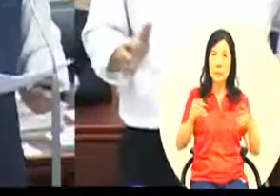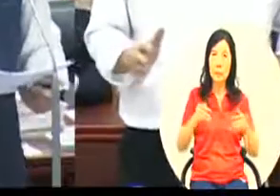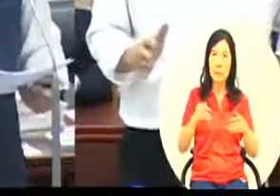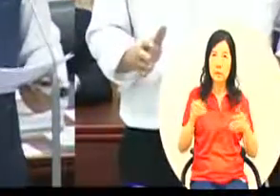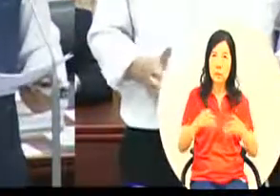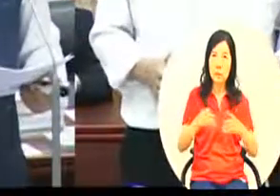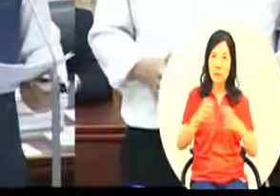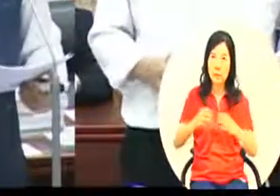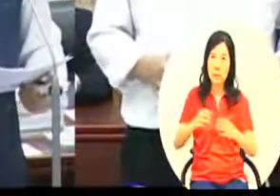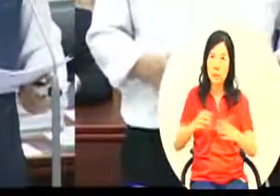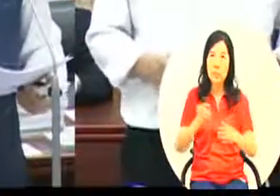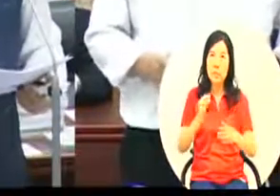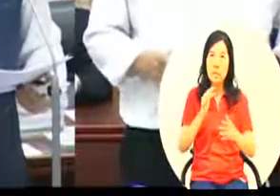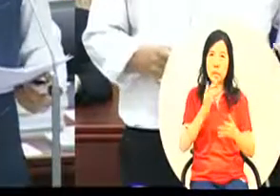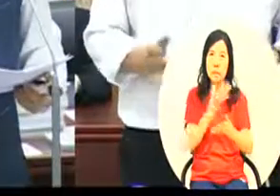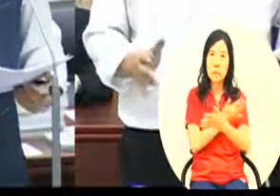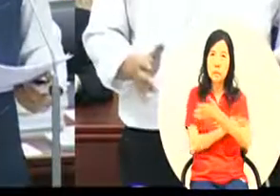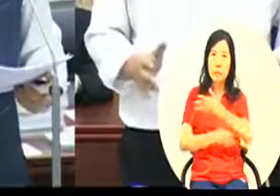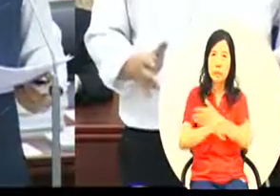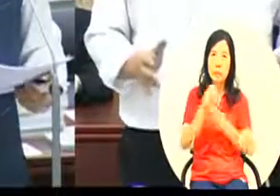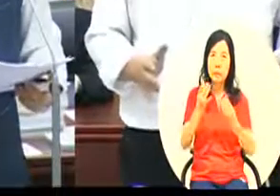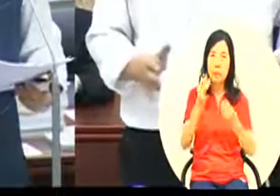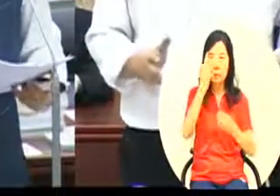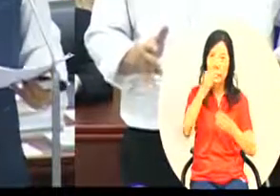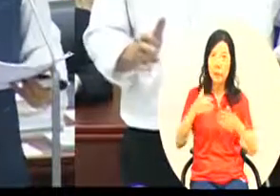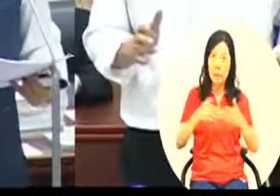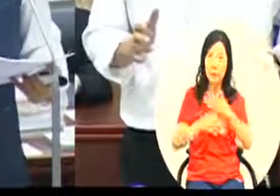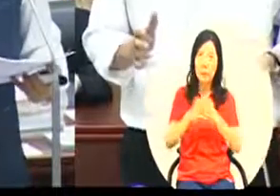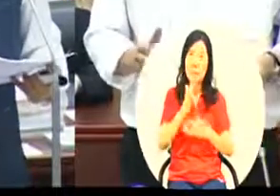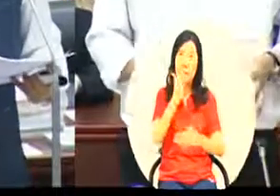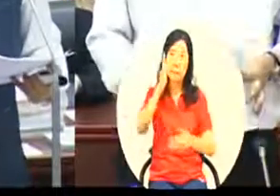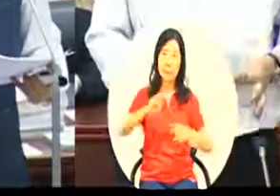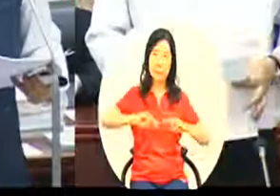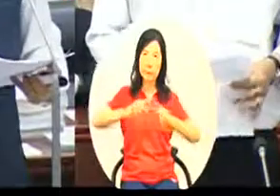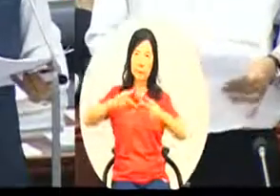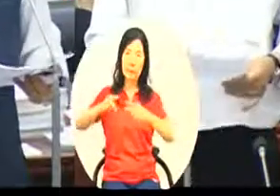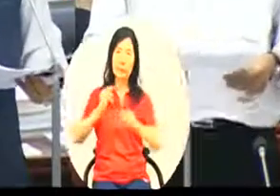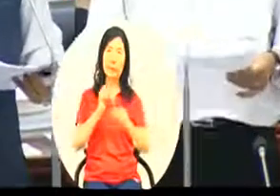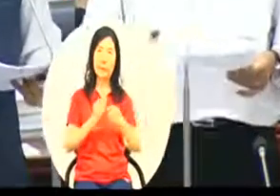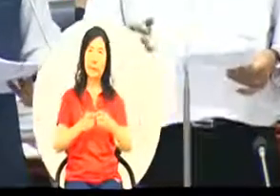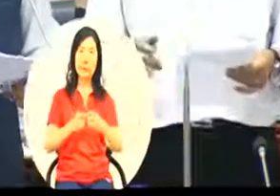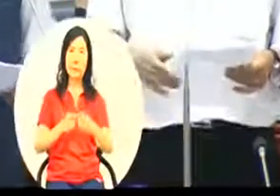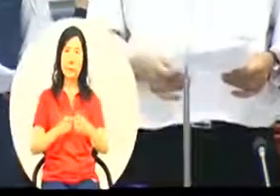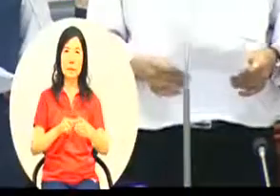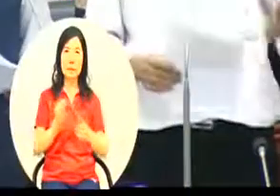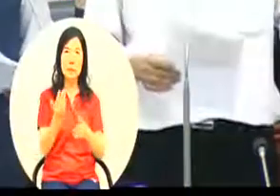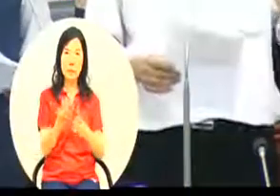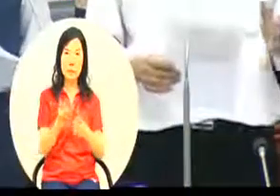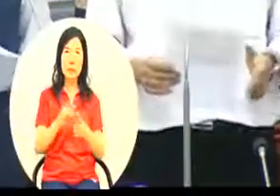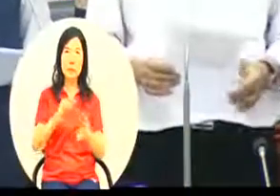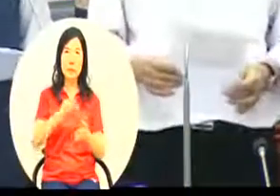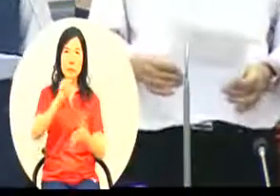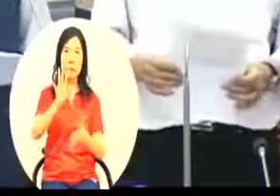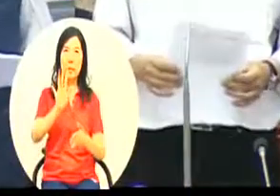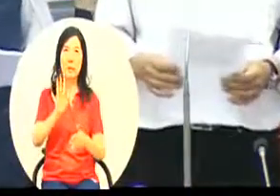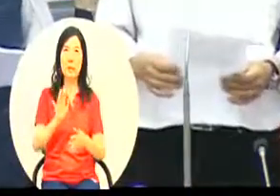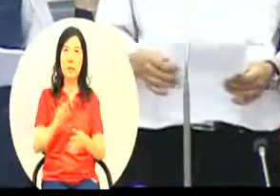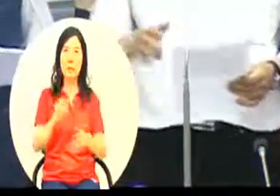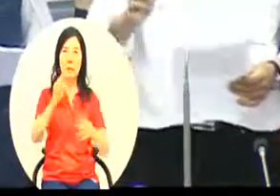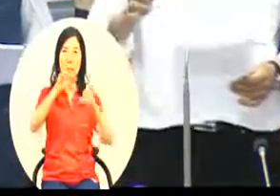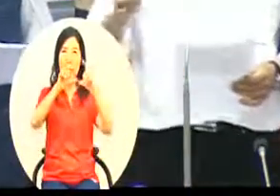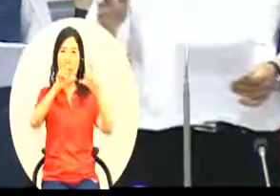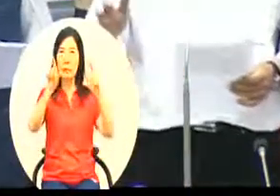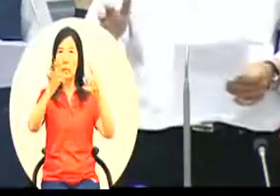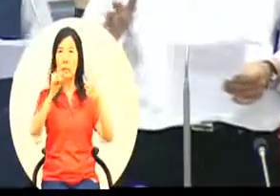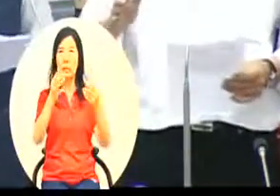的通行的空间，这是我们持续在改善的这个目标哈。那刚才议员也提到，有很多照片看起来好像